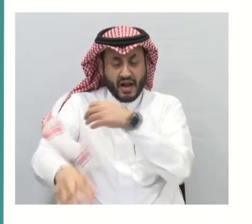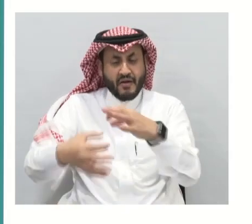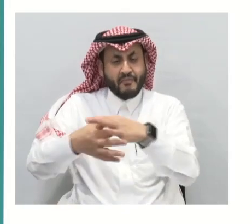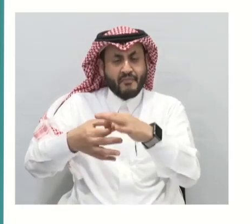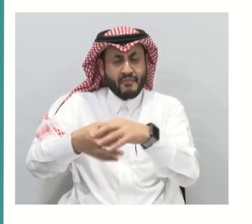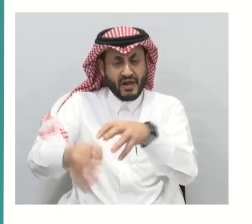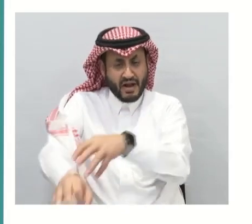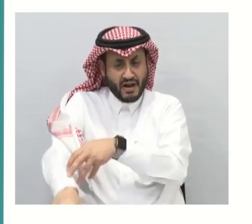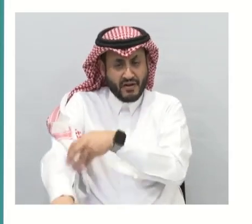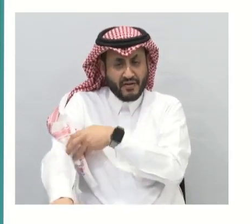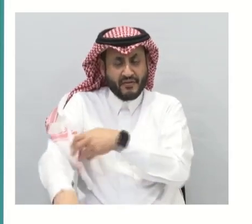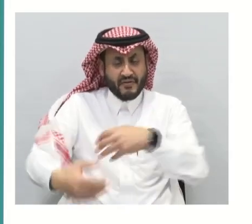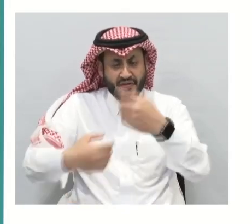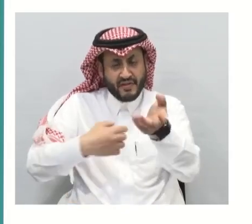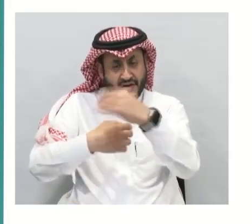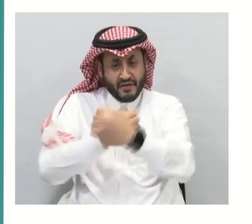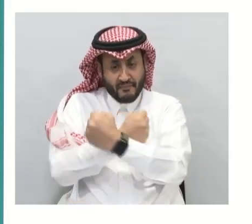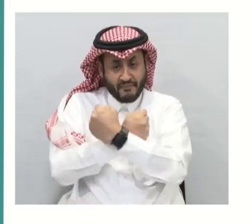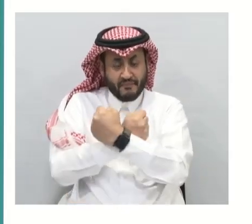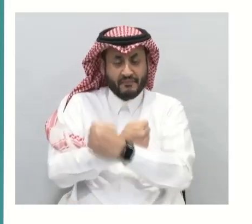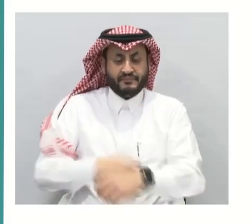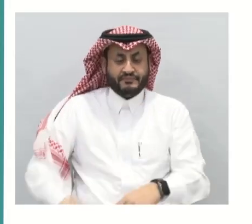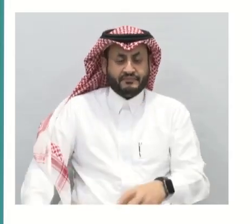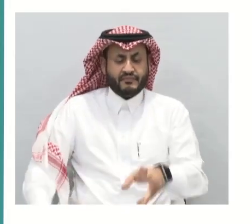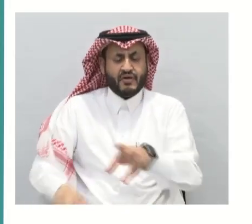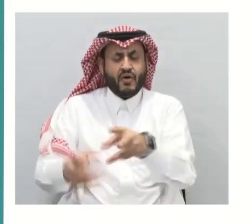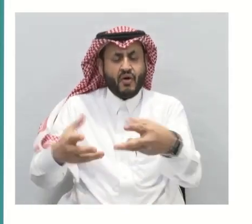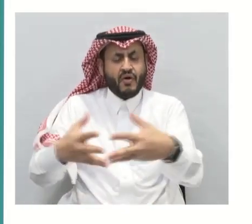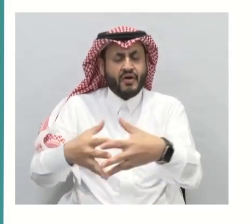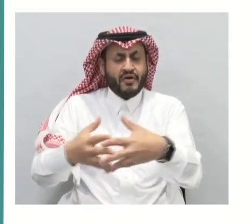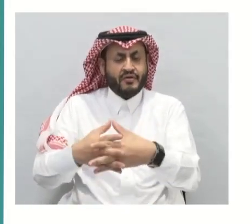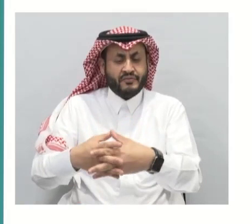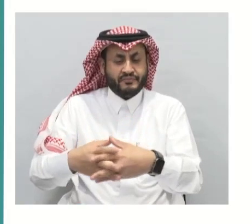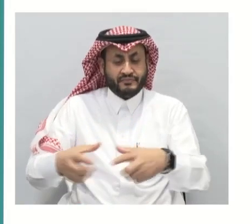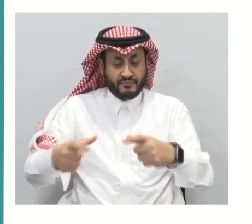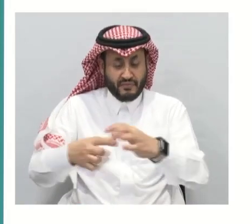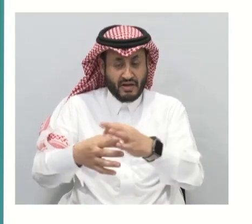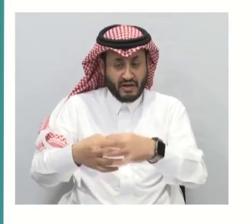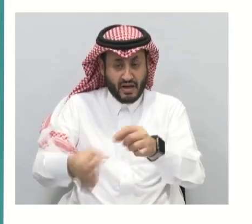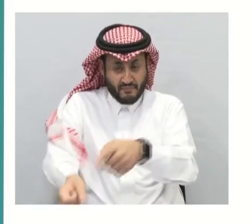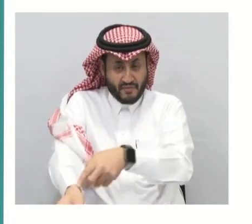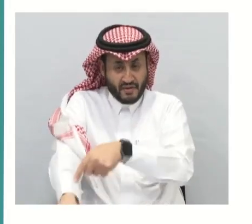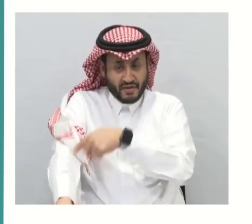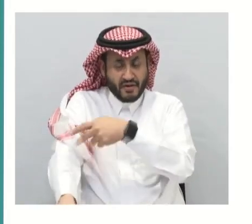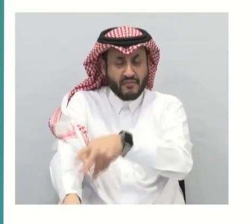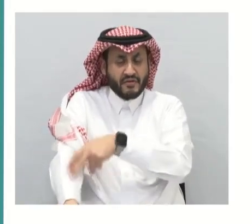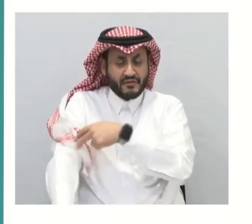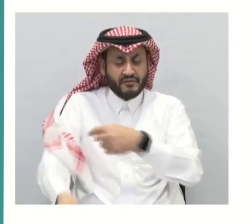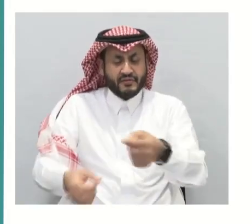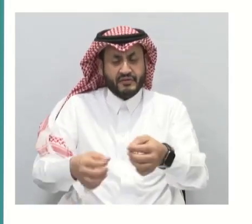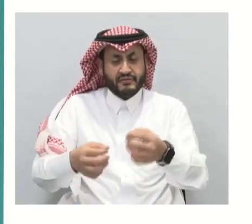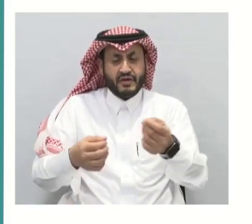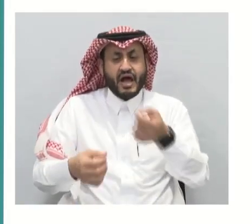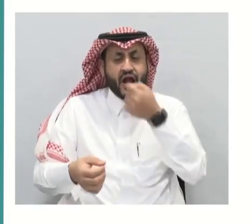وايضا خلايا داعمه وبالتالي جميعها ترتبط بالليح العصبي هنا يدخل الطعام